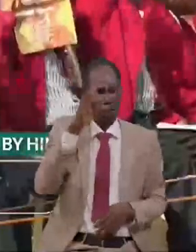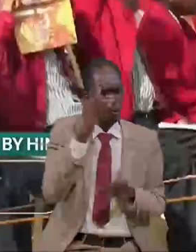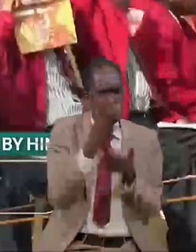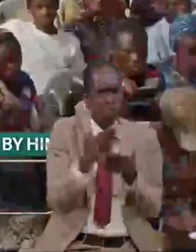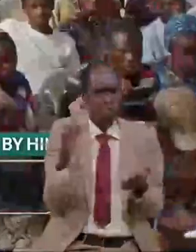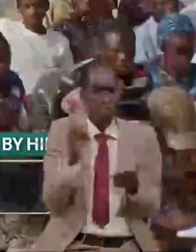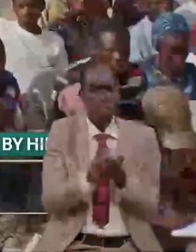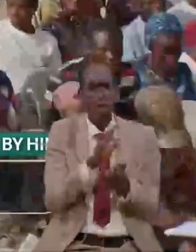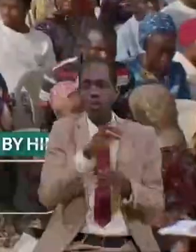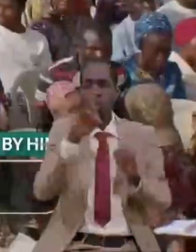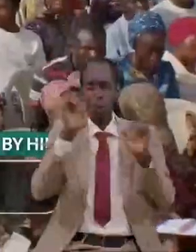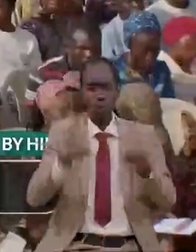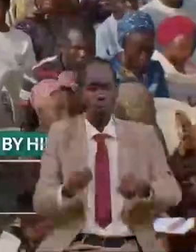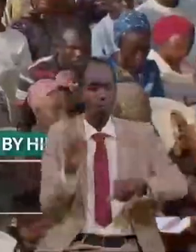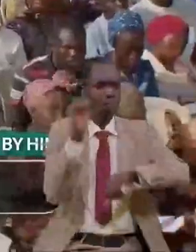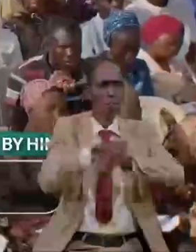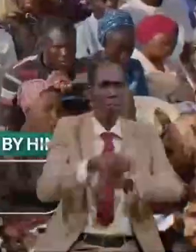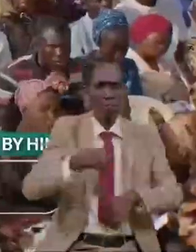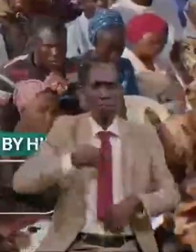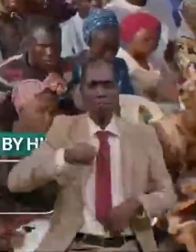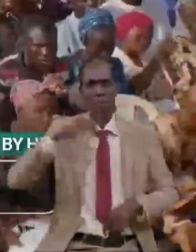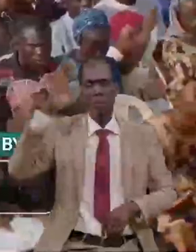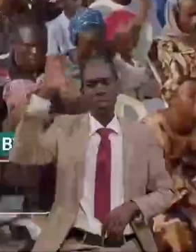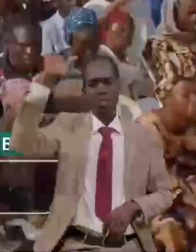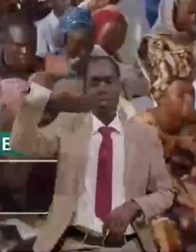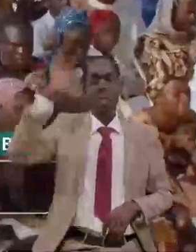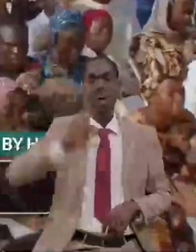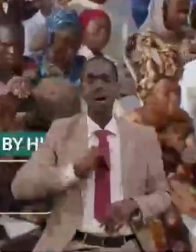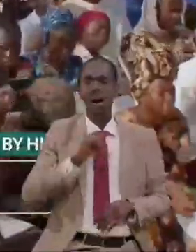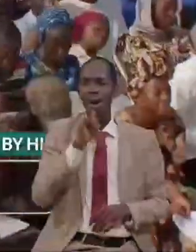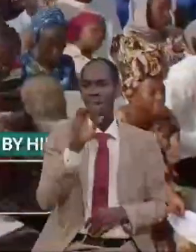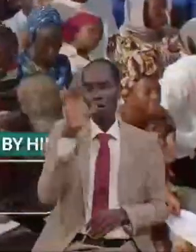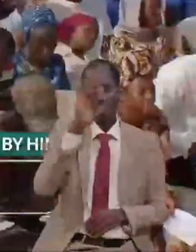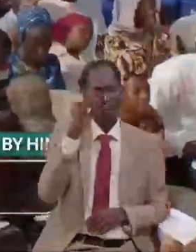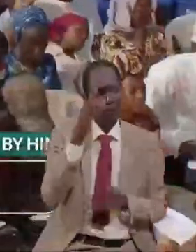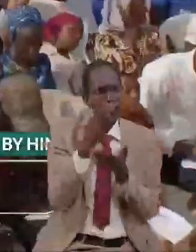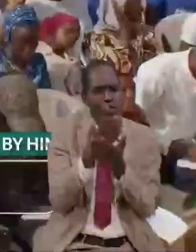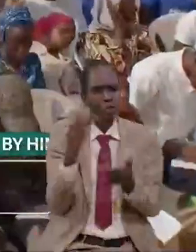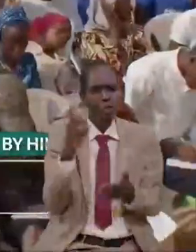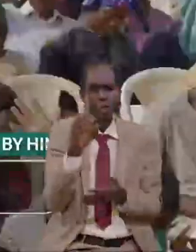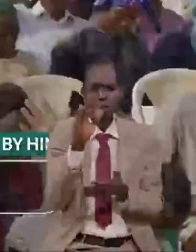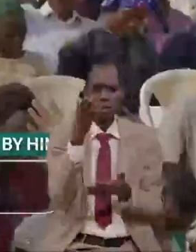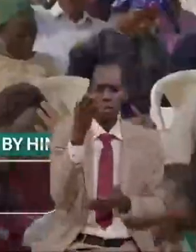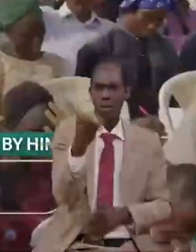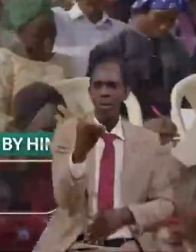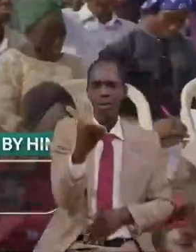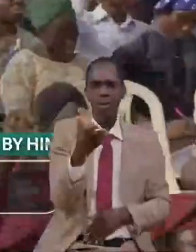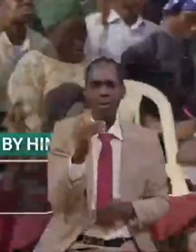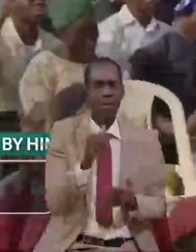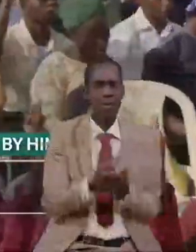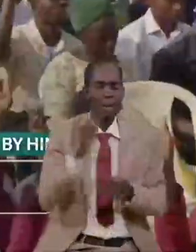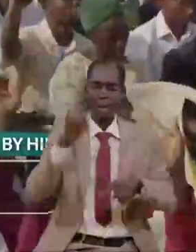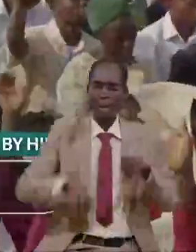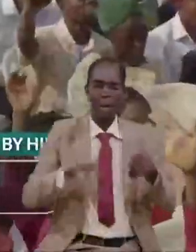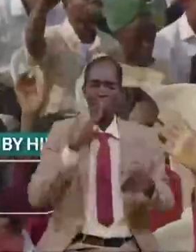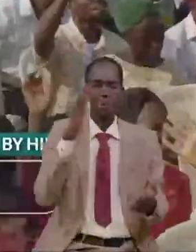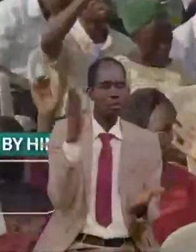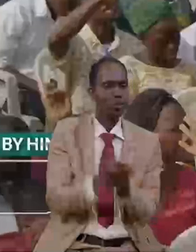est imbattable. Où est-il? Où est-elle? Je cherche quelqu'un là-bas qui est